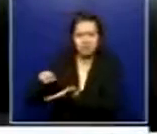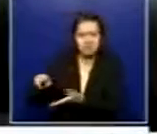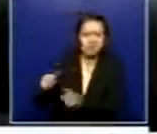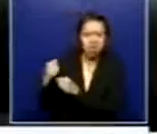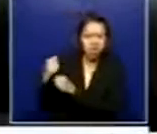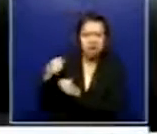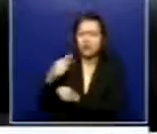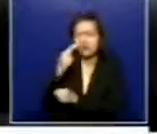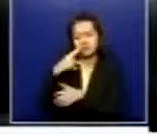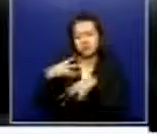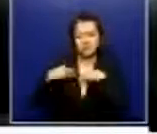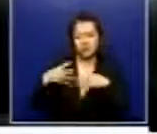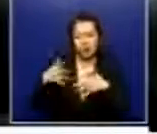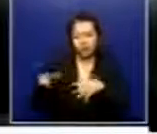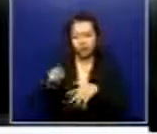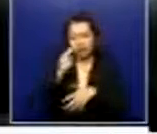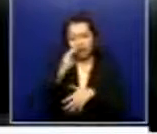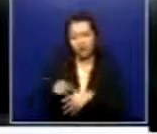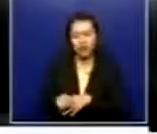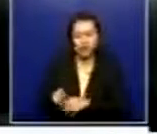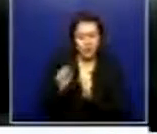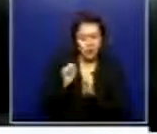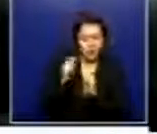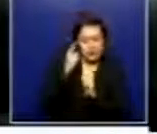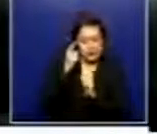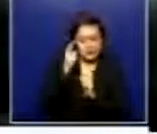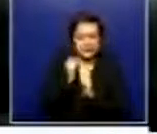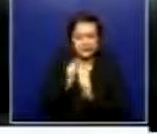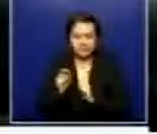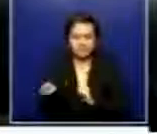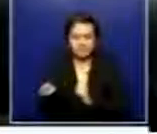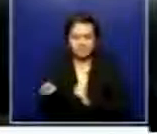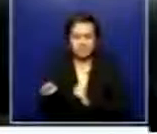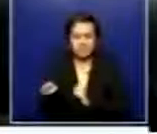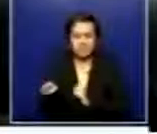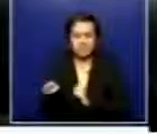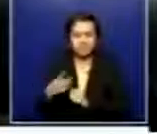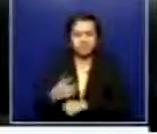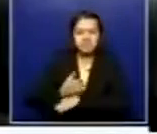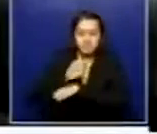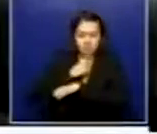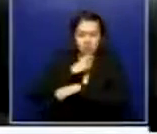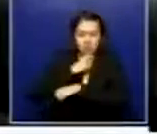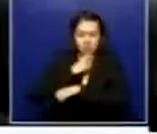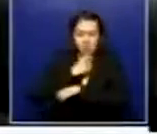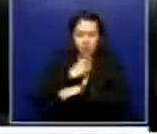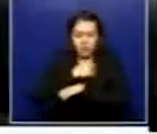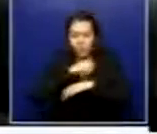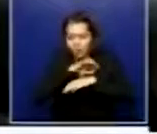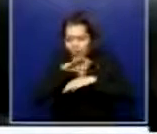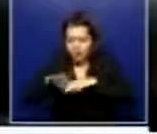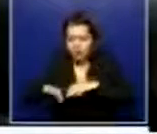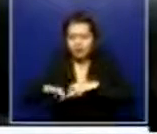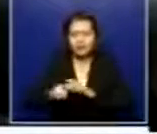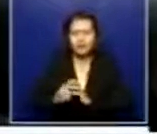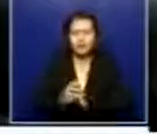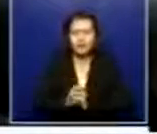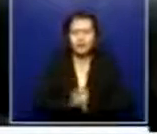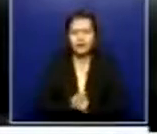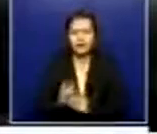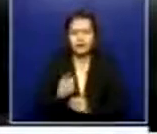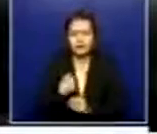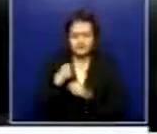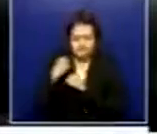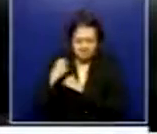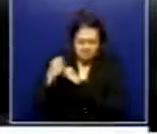หลายครั้งเรามองพวกเขาด้วยความหวาดกลัวเพราะเรากลัวที่จะเสียอำนาจเราสร้างปฏิบัติการ IO เ